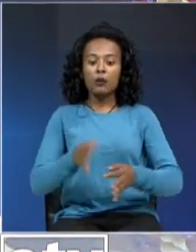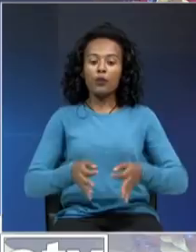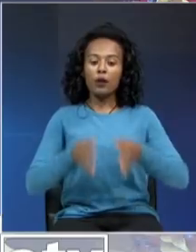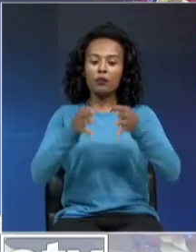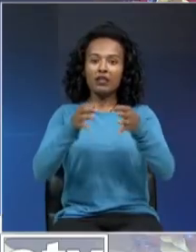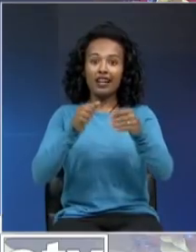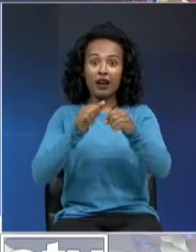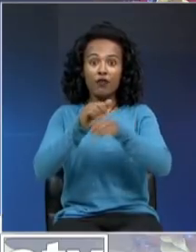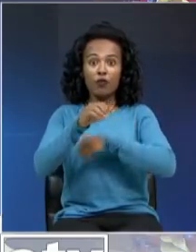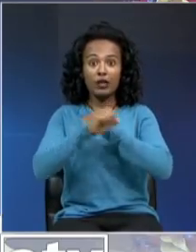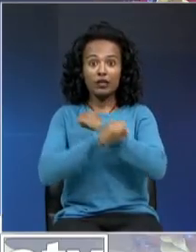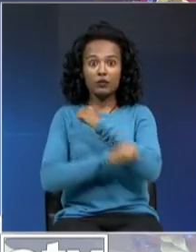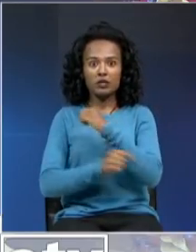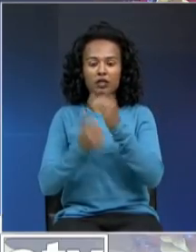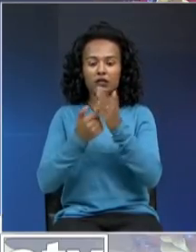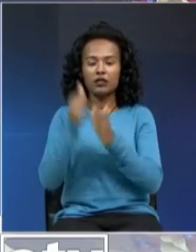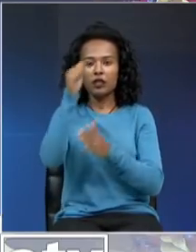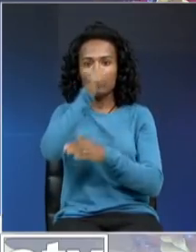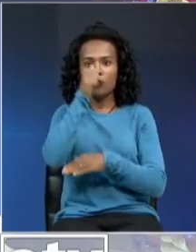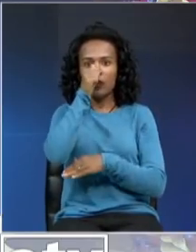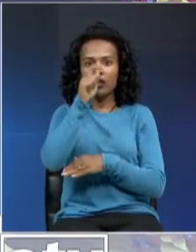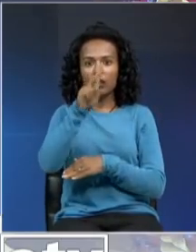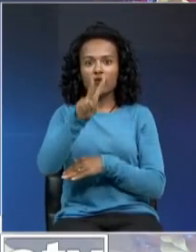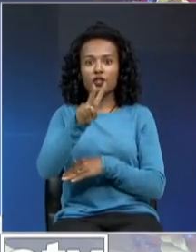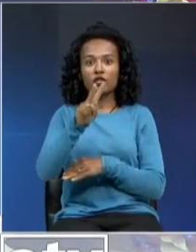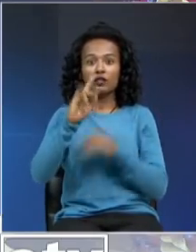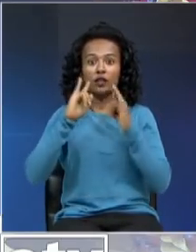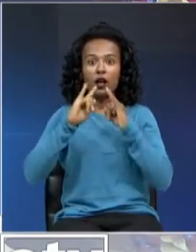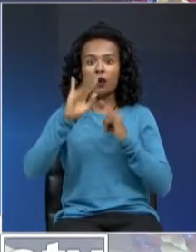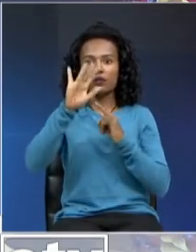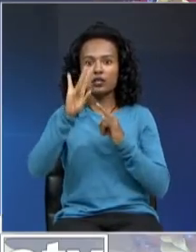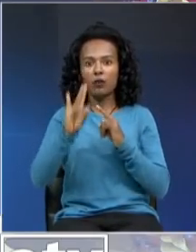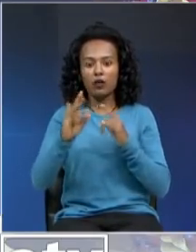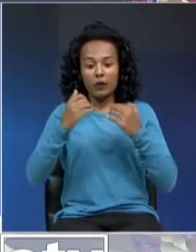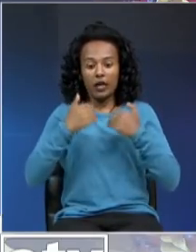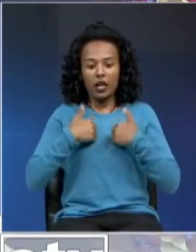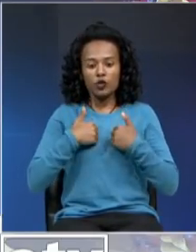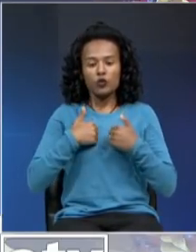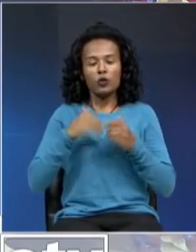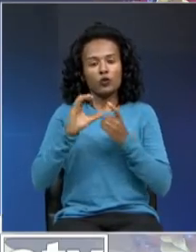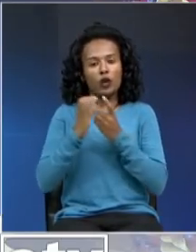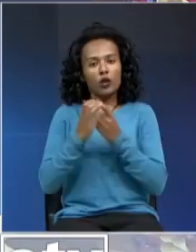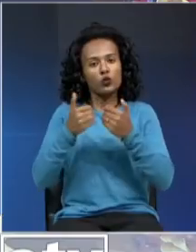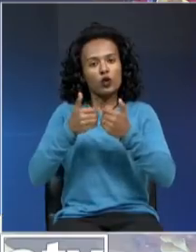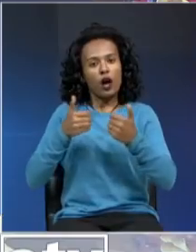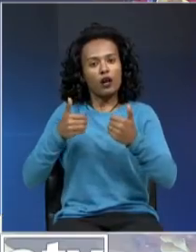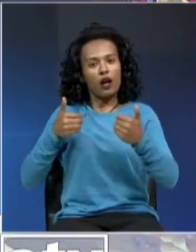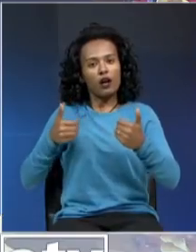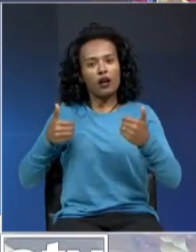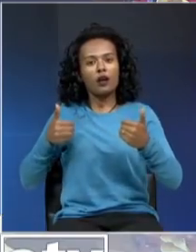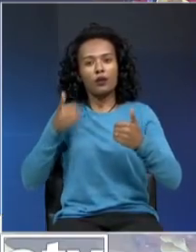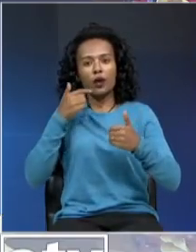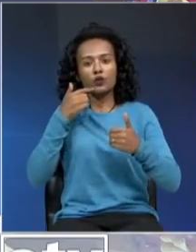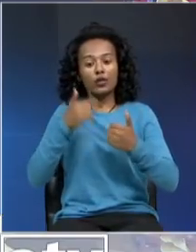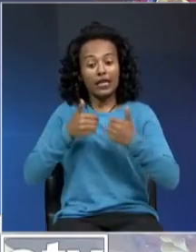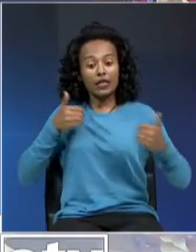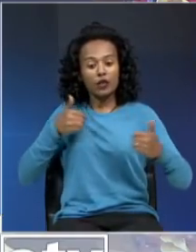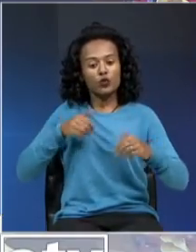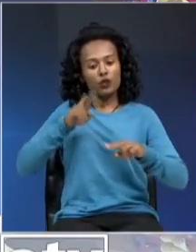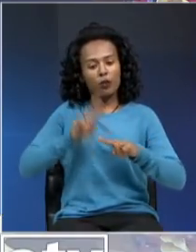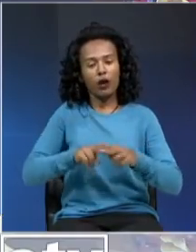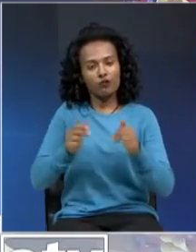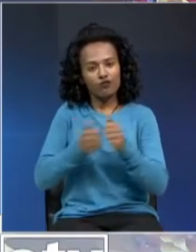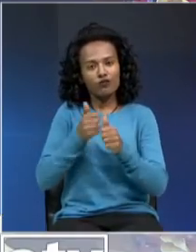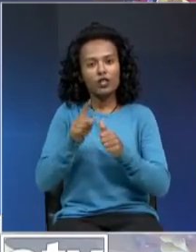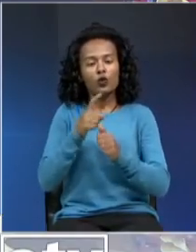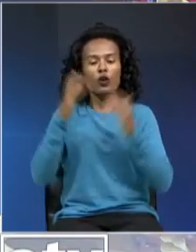በሚተላለፈው መልእክት መሰረት ይህንን የኢትዮጵያ ቴሌቪዥን ኢቲቪ ዜና 57 ዜናንም በያላችሁበት ሆናችሁ ራቅ ብላችሁ ርቀታችሁን ጠብቃችሁ እየተከታተላችሁ